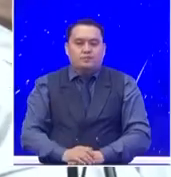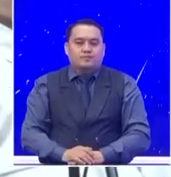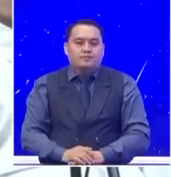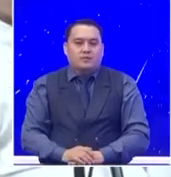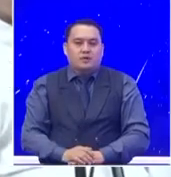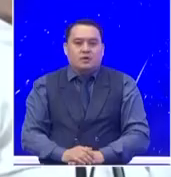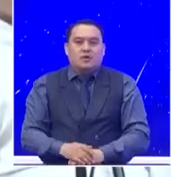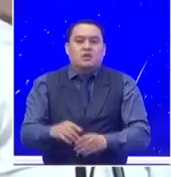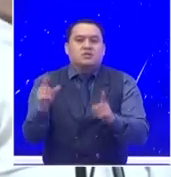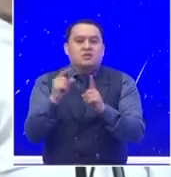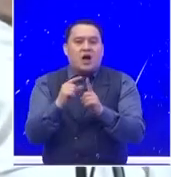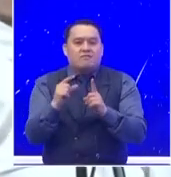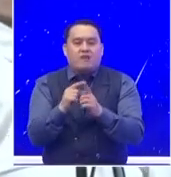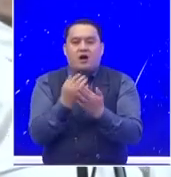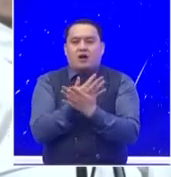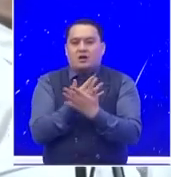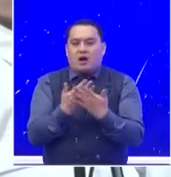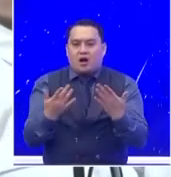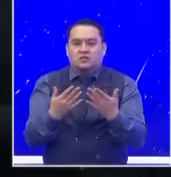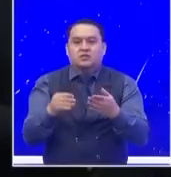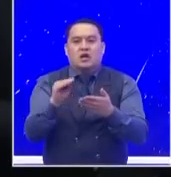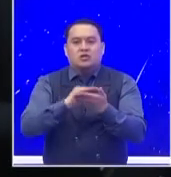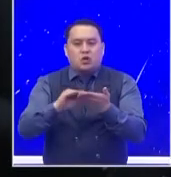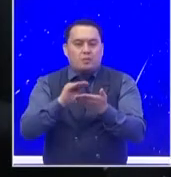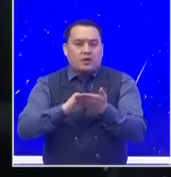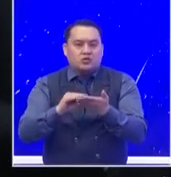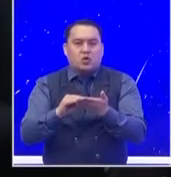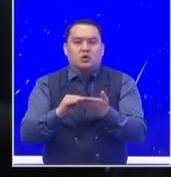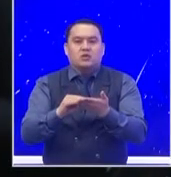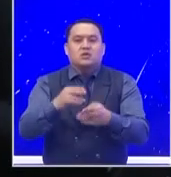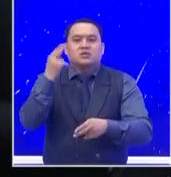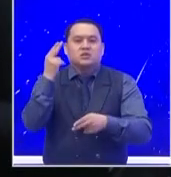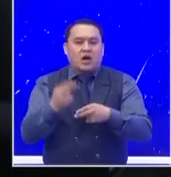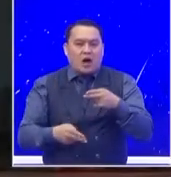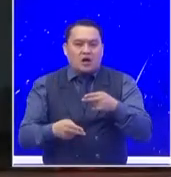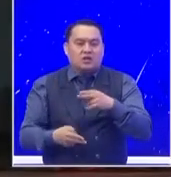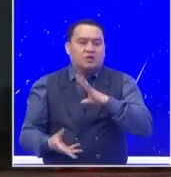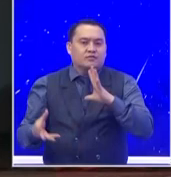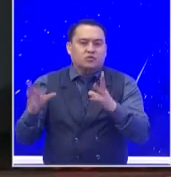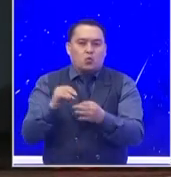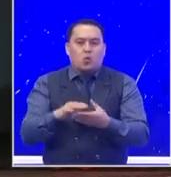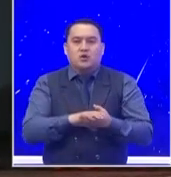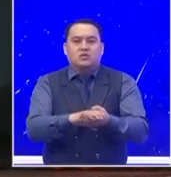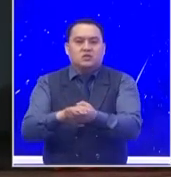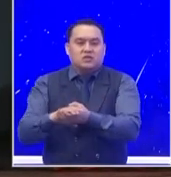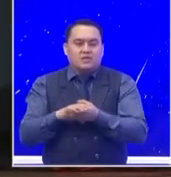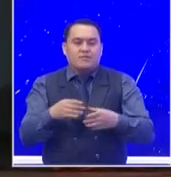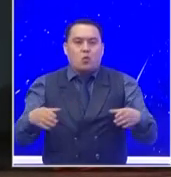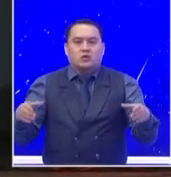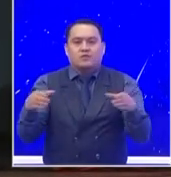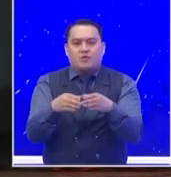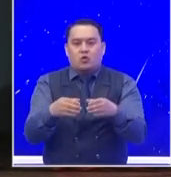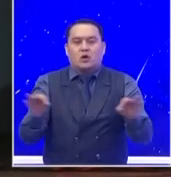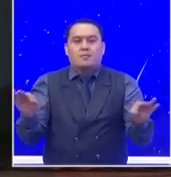числе слова назидания «Сегиз аяк», «Айттым салем каламкас». Кульминацией стало всеобщее исполнение с детства знакомой каждому